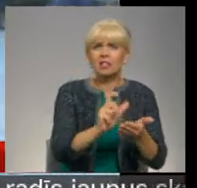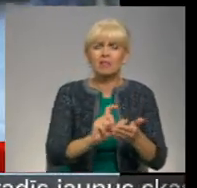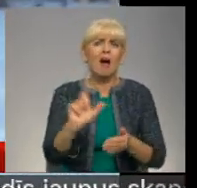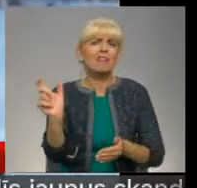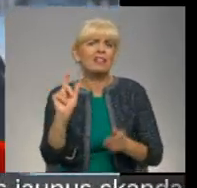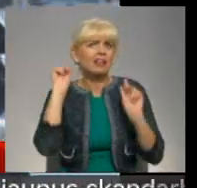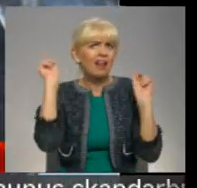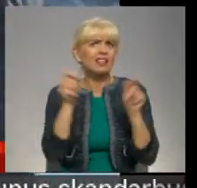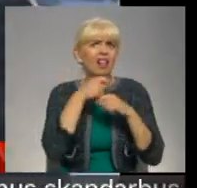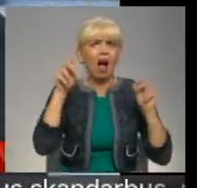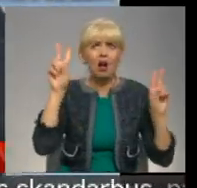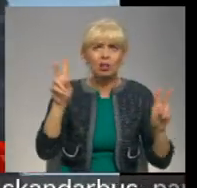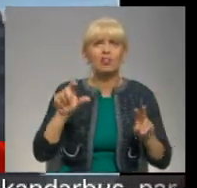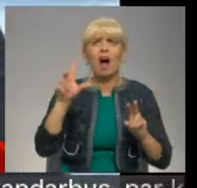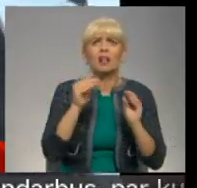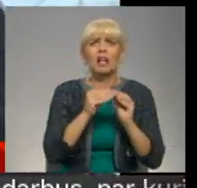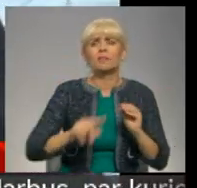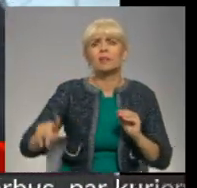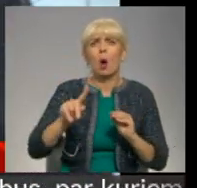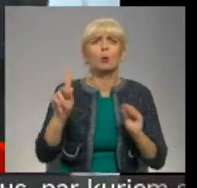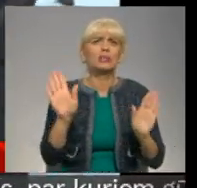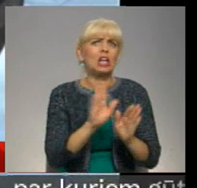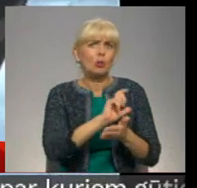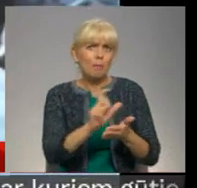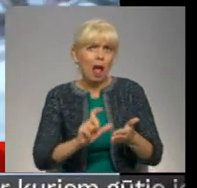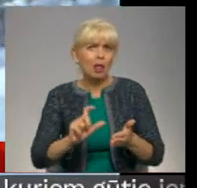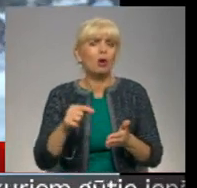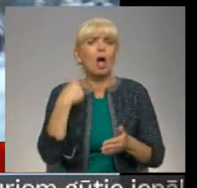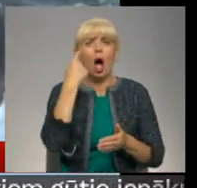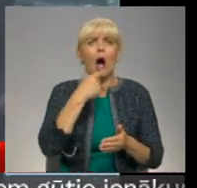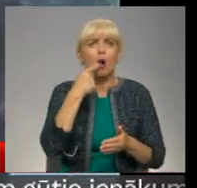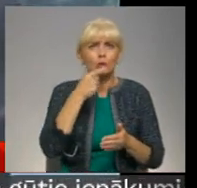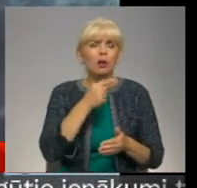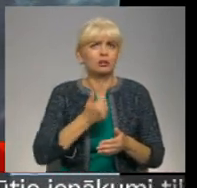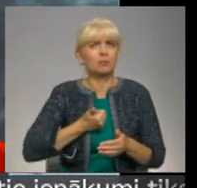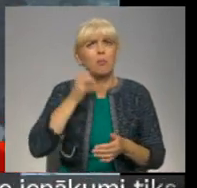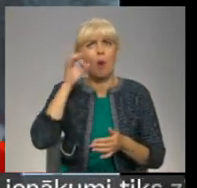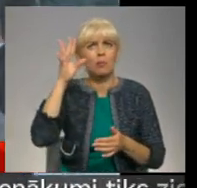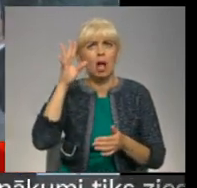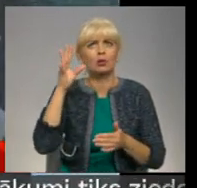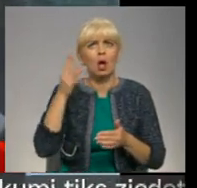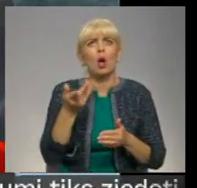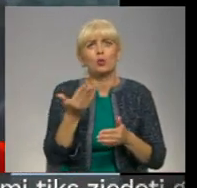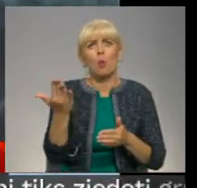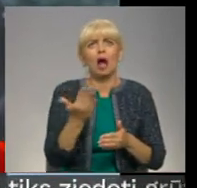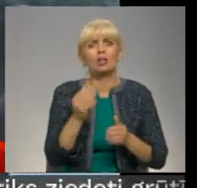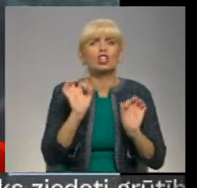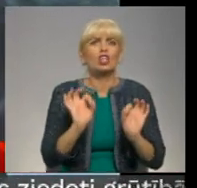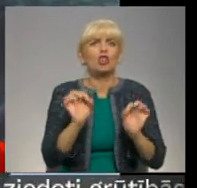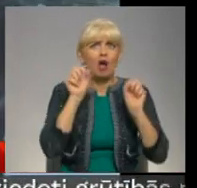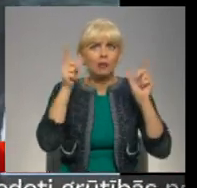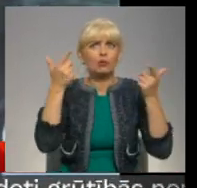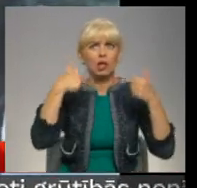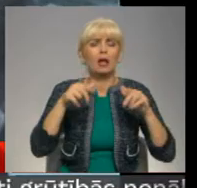dziedātu melodiju autors slavas virsotnē nokuva atmodas laikā pašā mūža nogalē. Viņš dzīvoja noslēgti un par savu dzīvi daudz